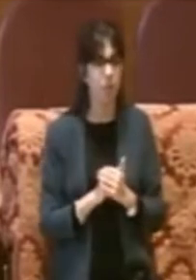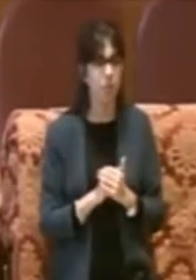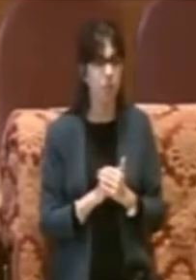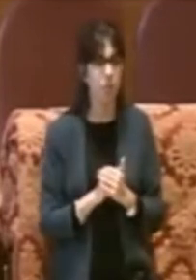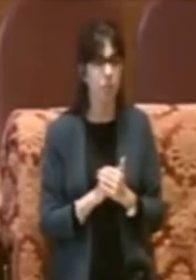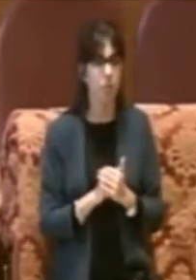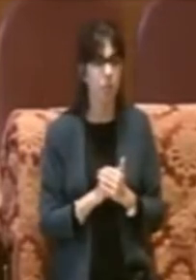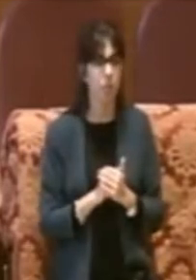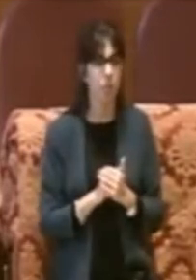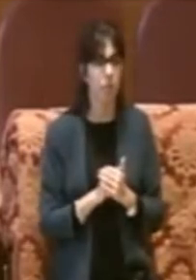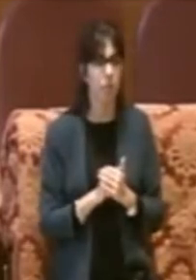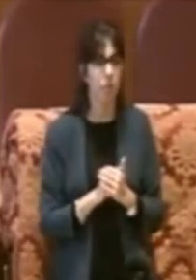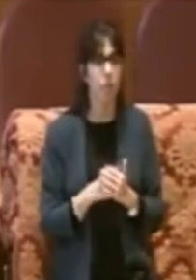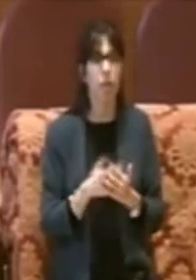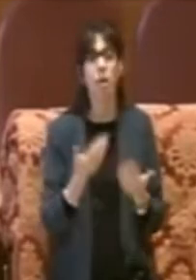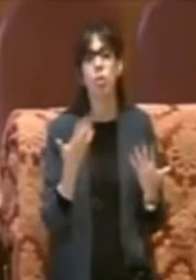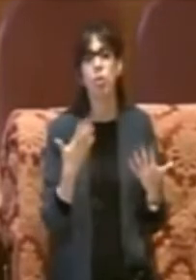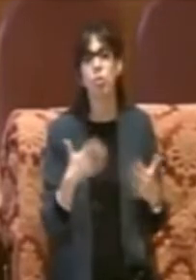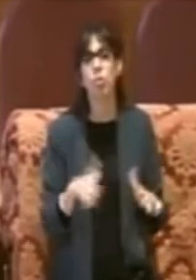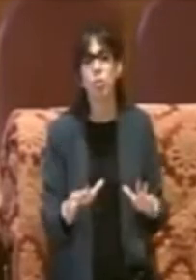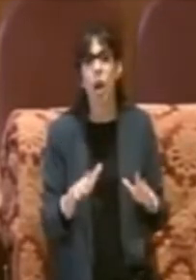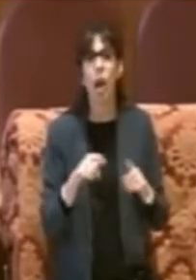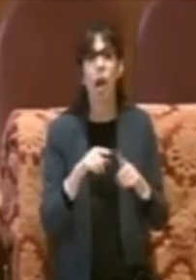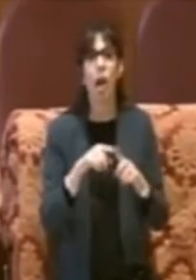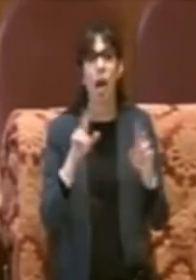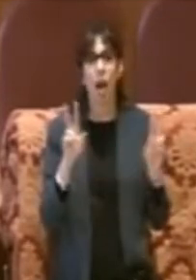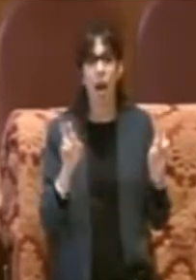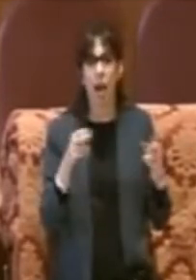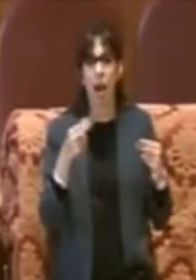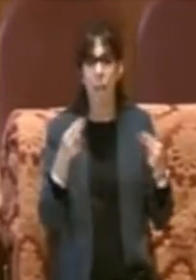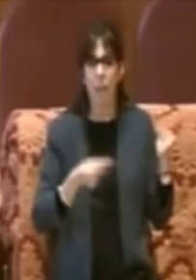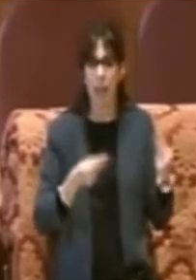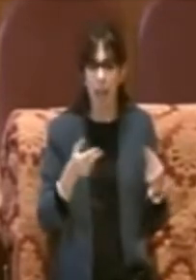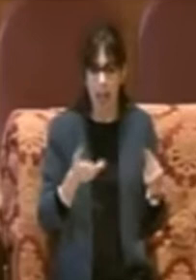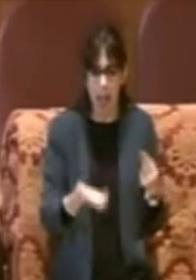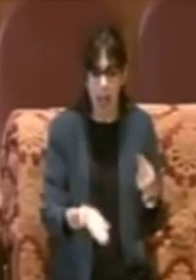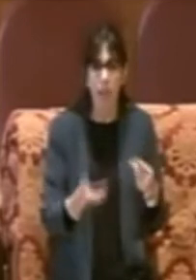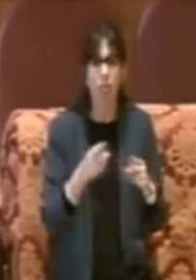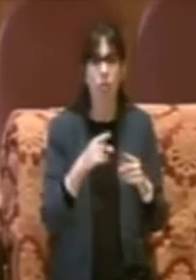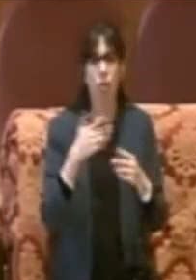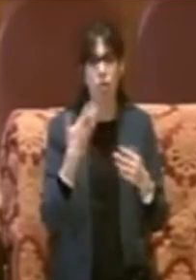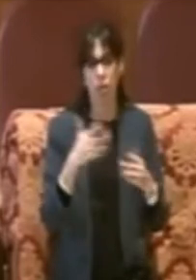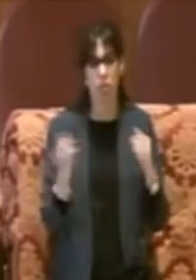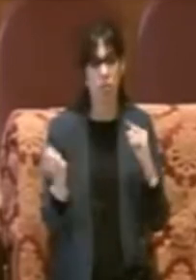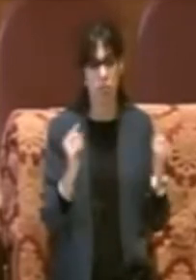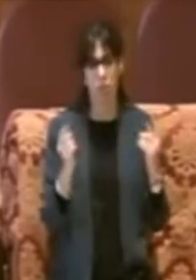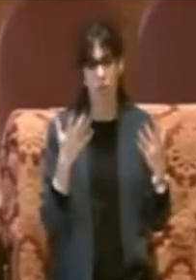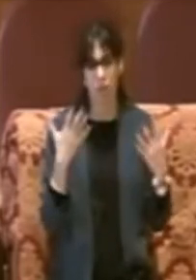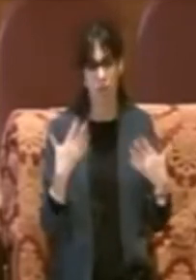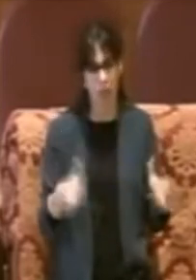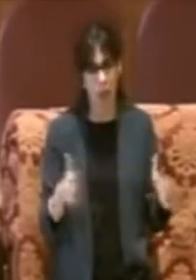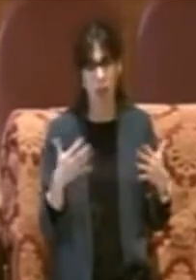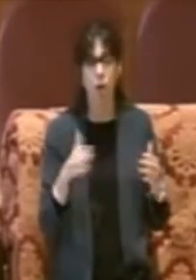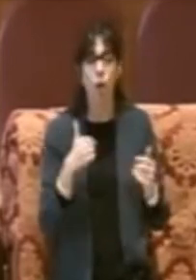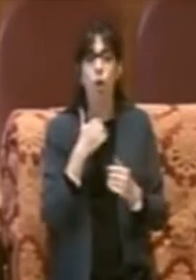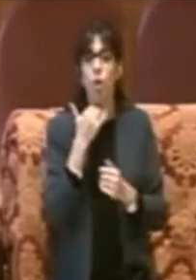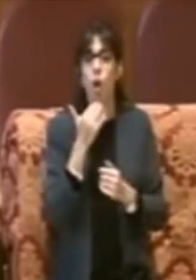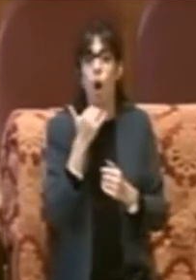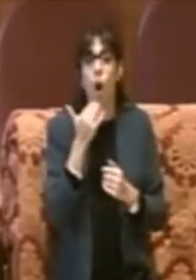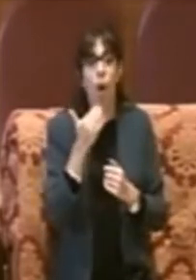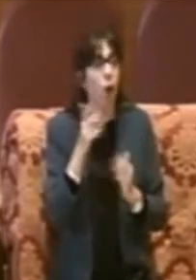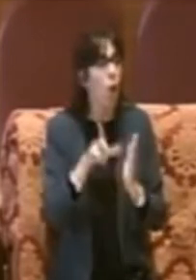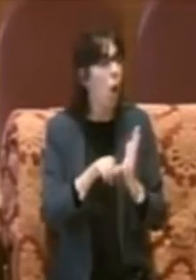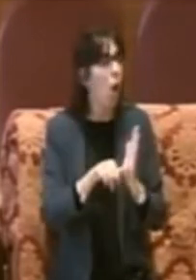stato detto molto su questo su questo bilancio insomma non voglio togliere molto ancora più tempo all